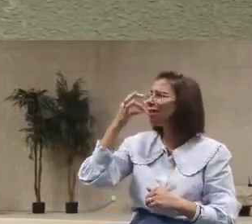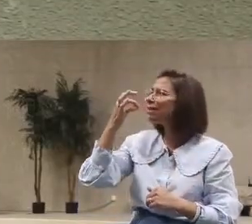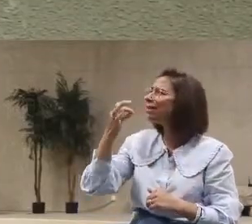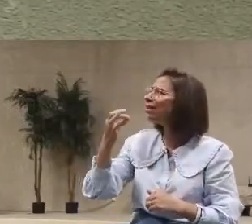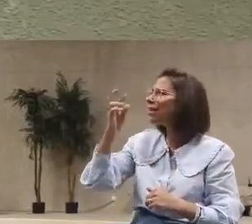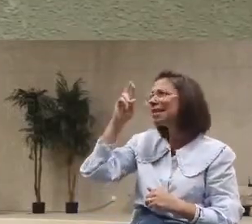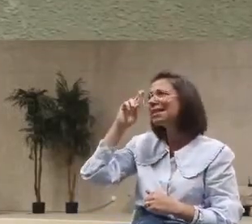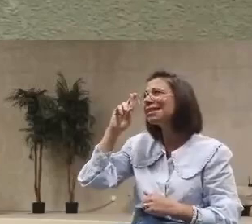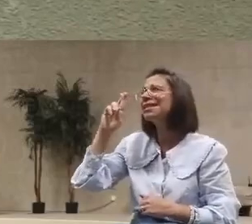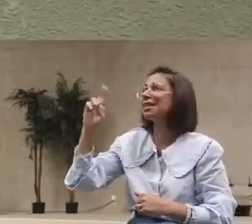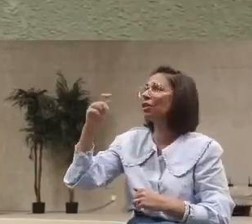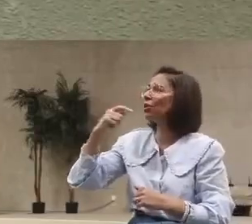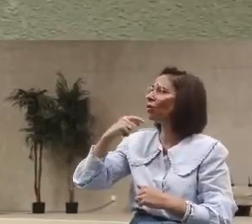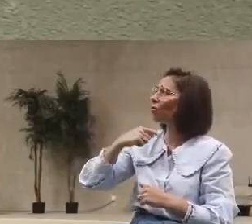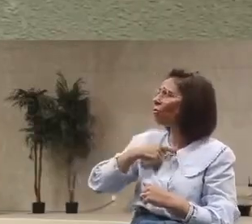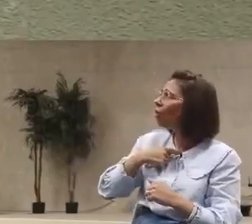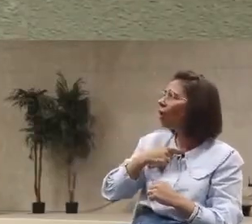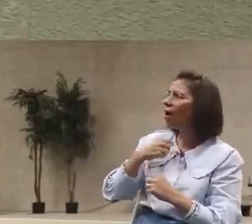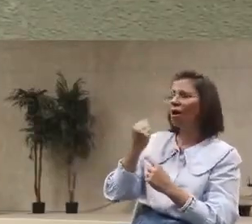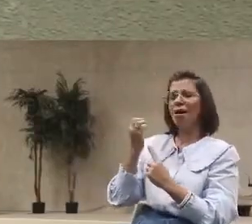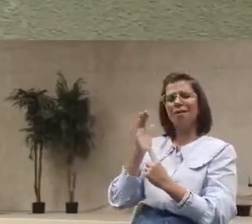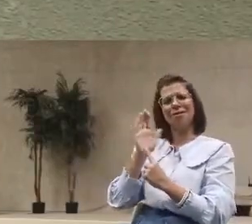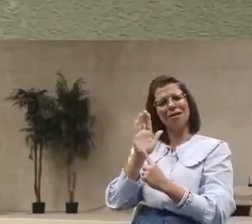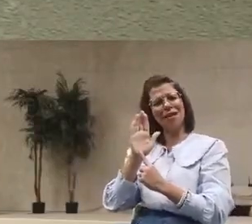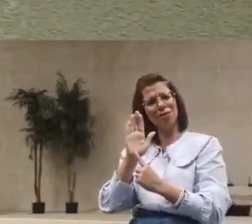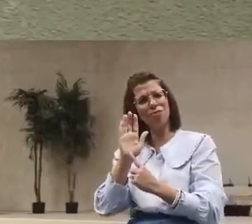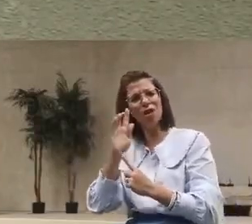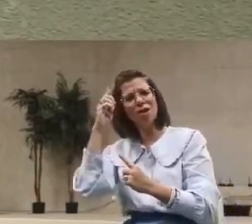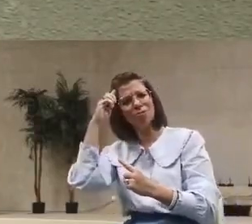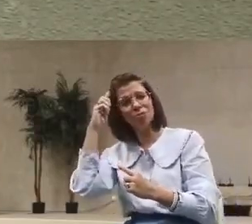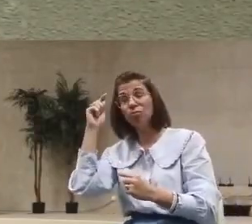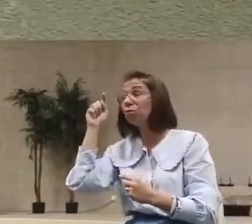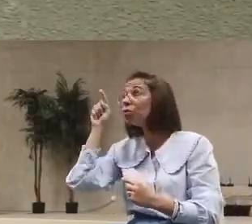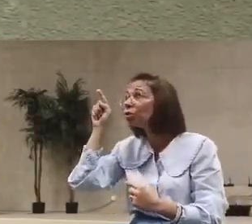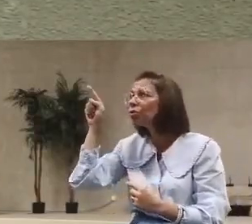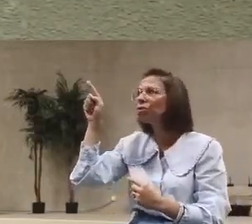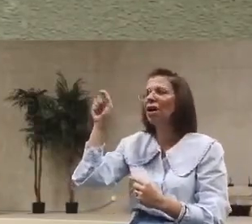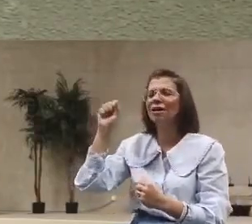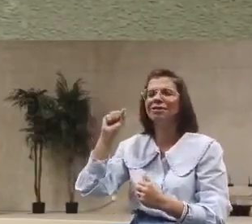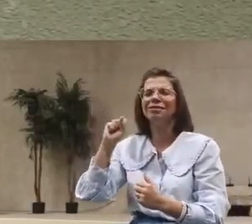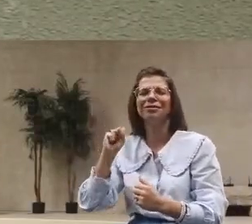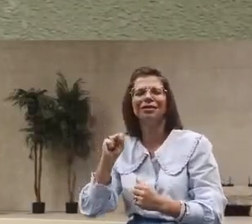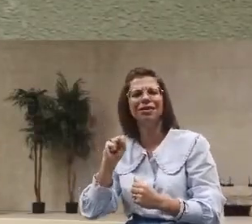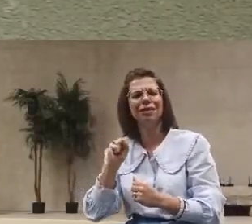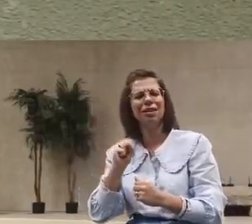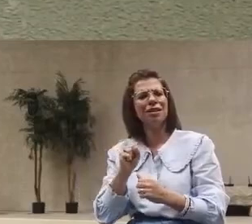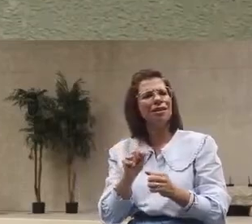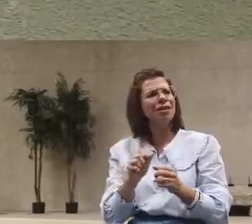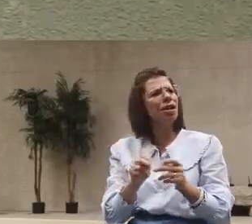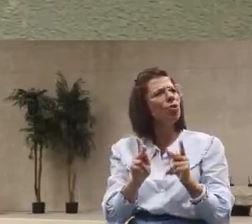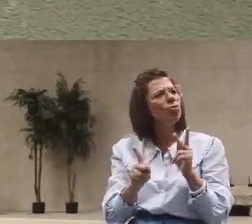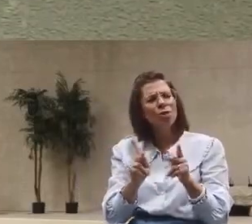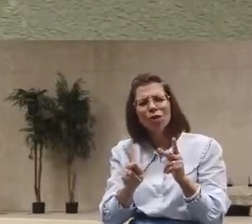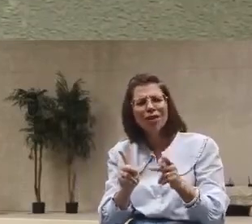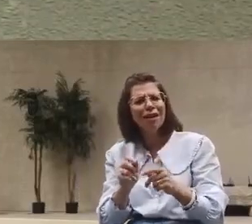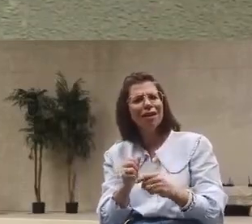cherches à droite et à gauche des solutions à ta vie mais as-tu pensé as-tu